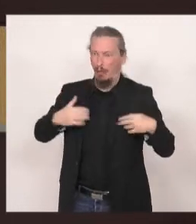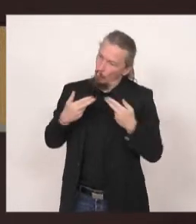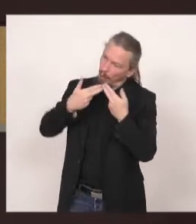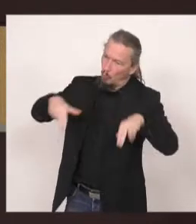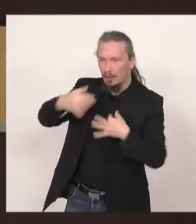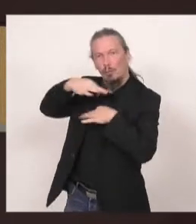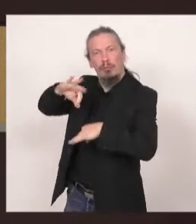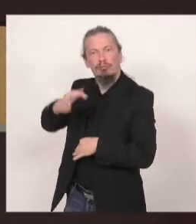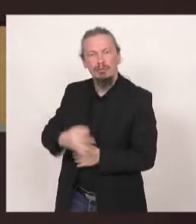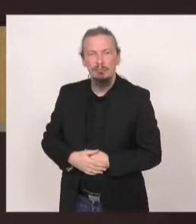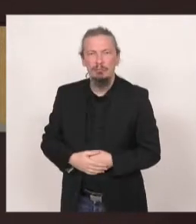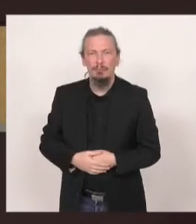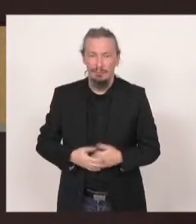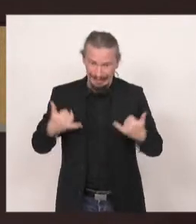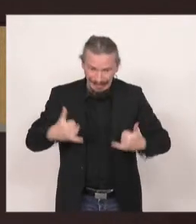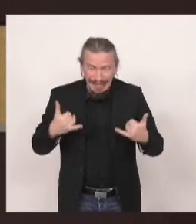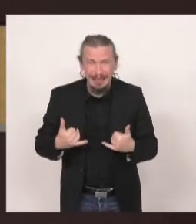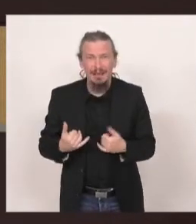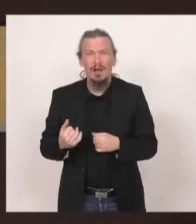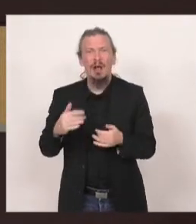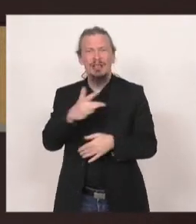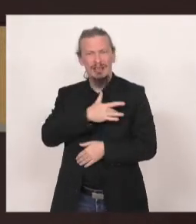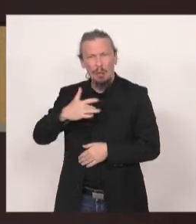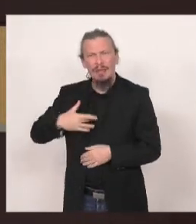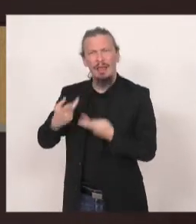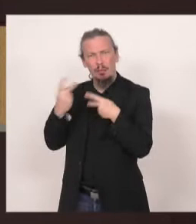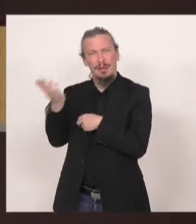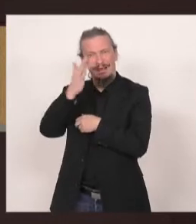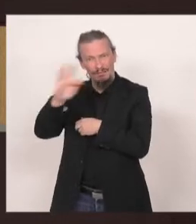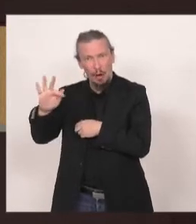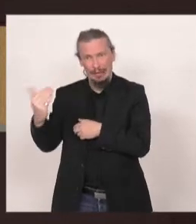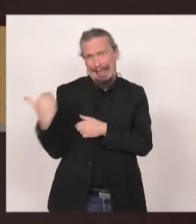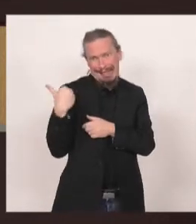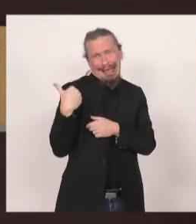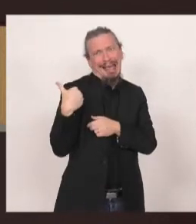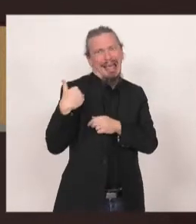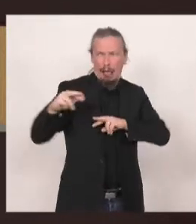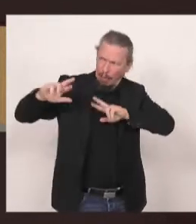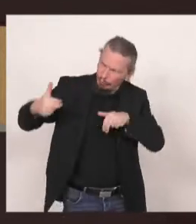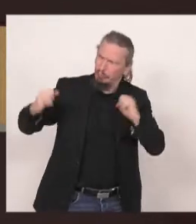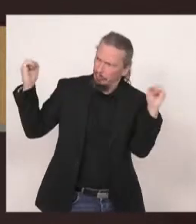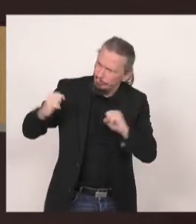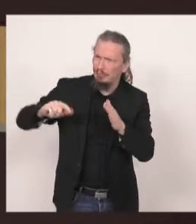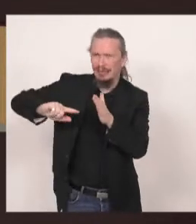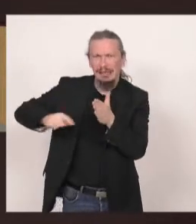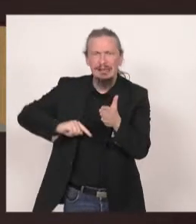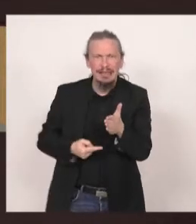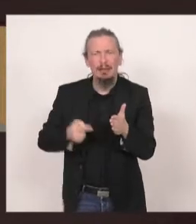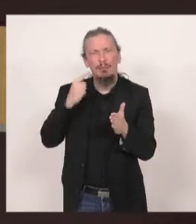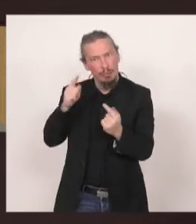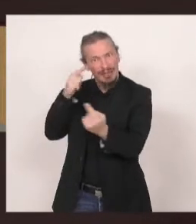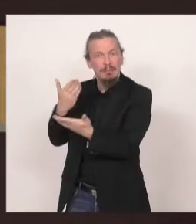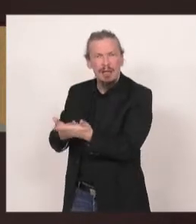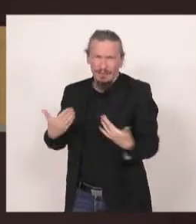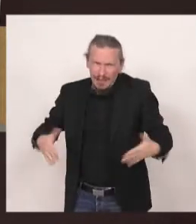voté ici un partenariat avec Santé publique France qui est venu nous chercher pour travailler avec eux sur des déterminants de santé